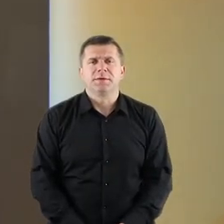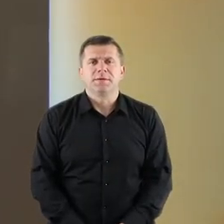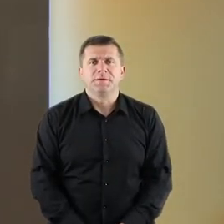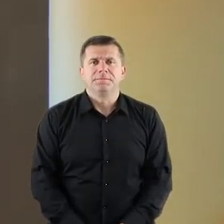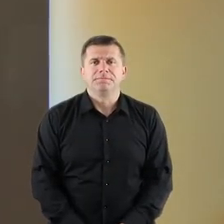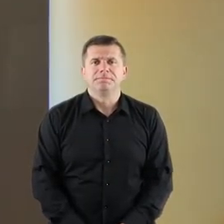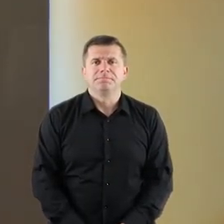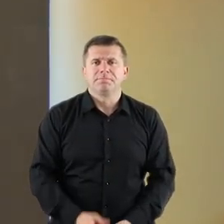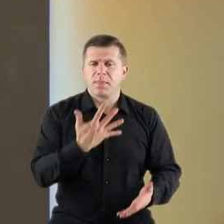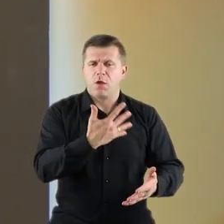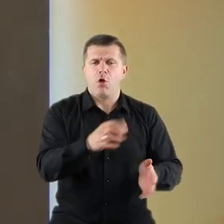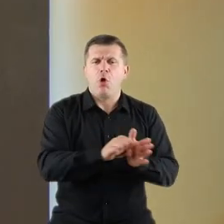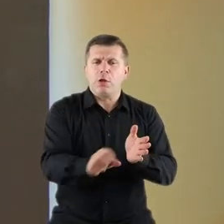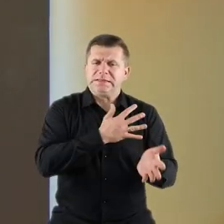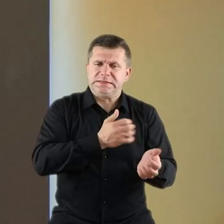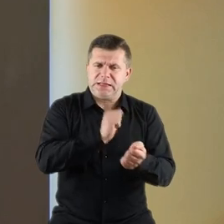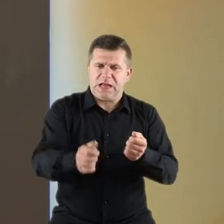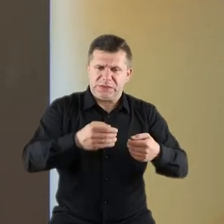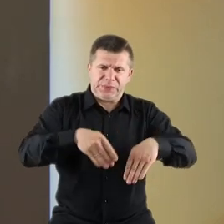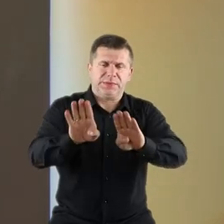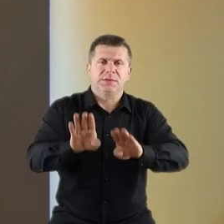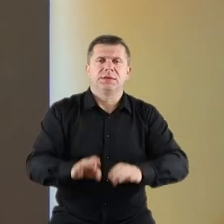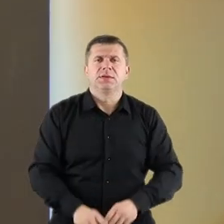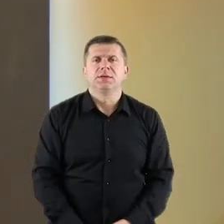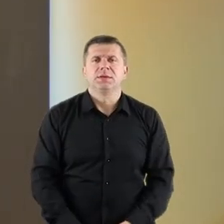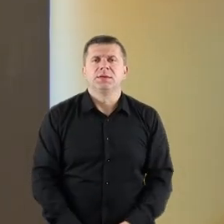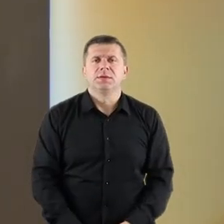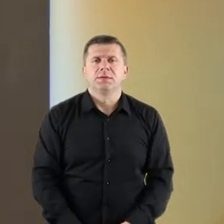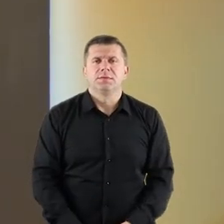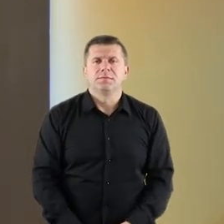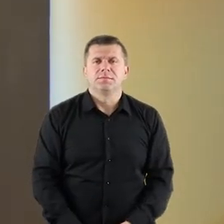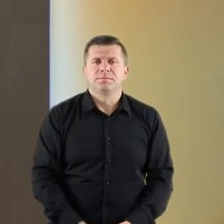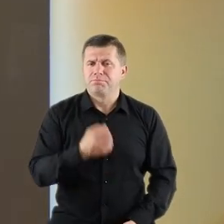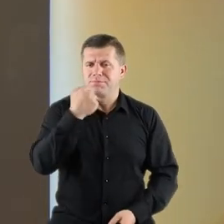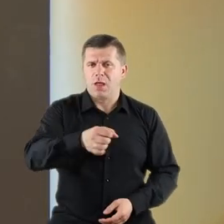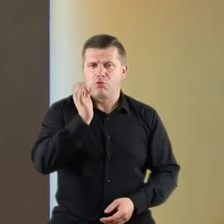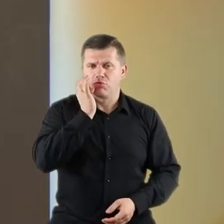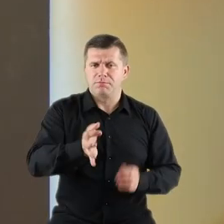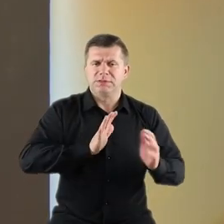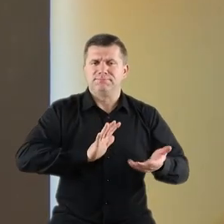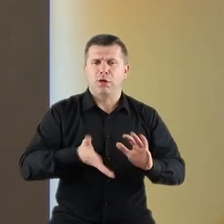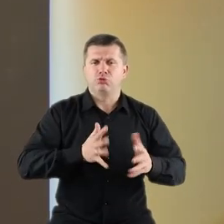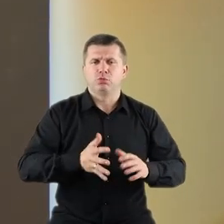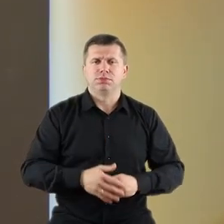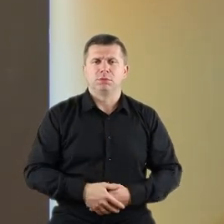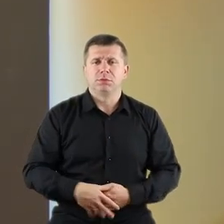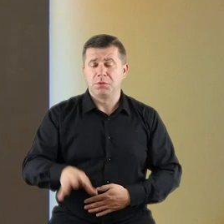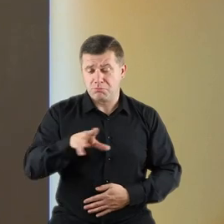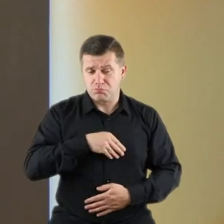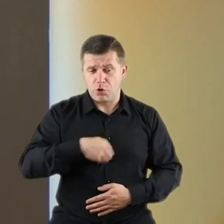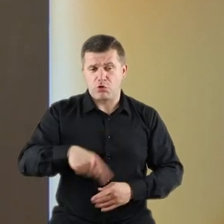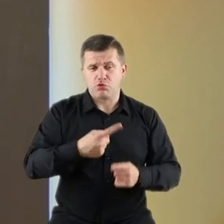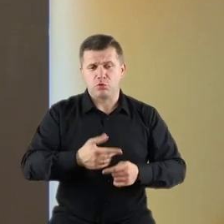odstrasza się chorobę i to jest bardzo dobry sposób oczywiście można się troszeczkę